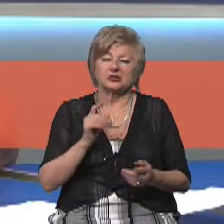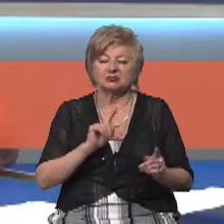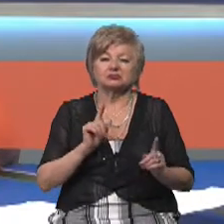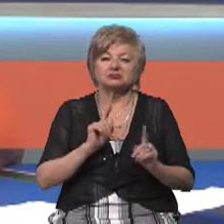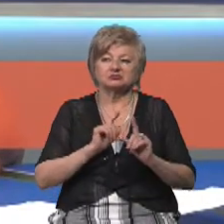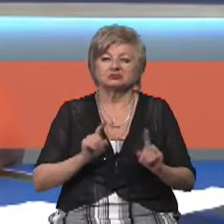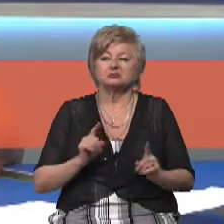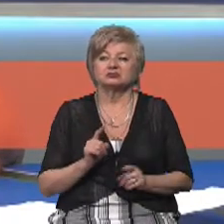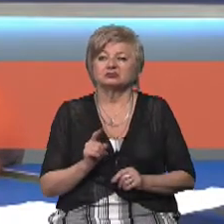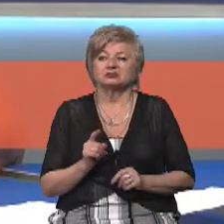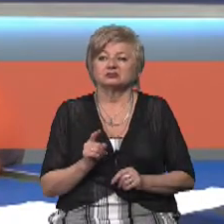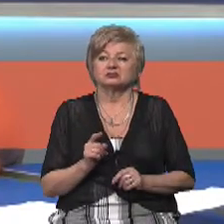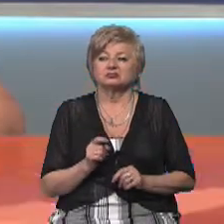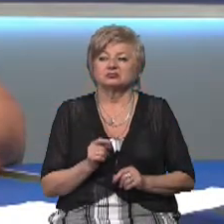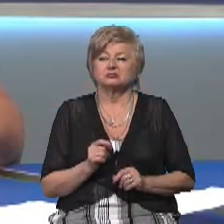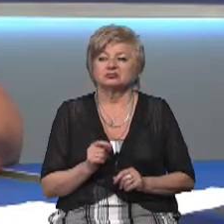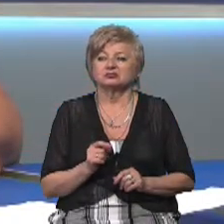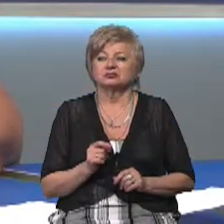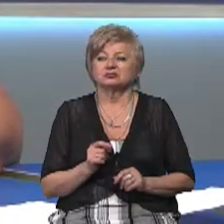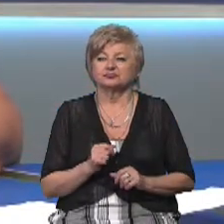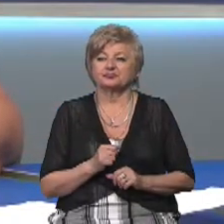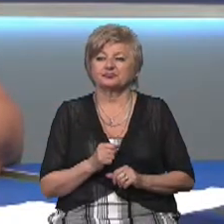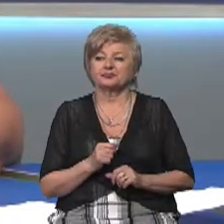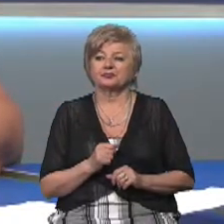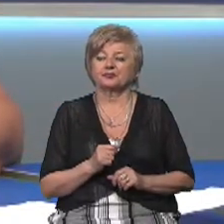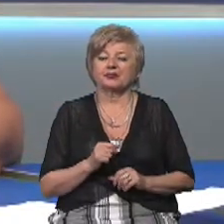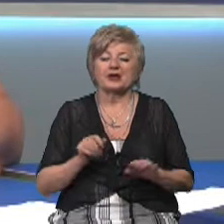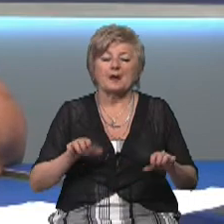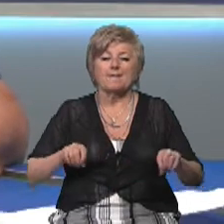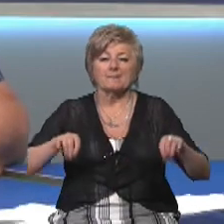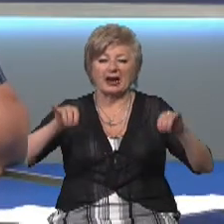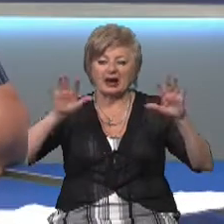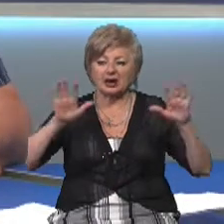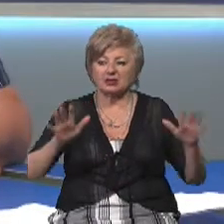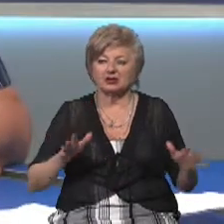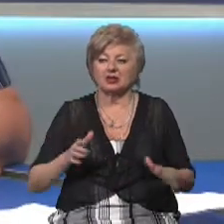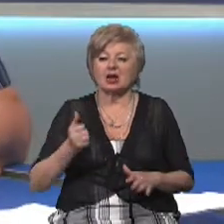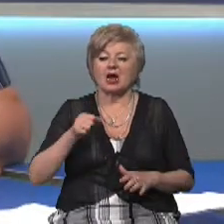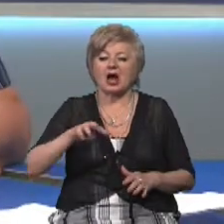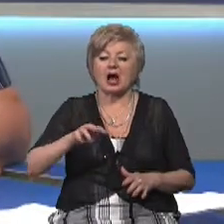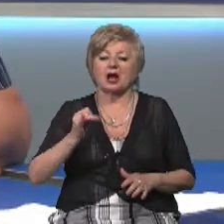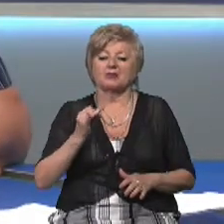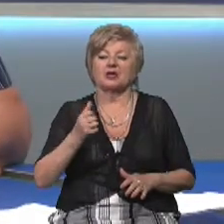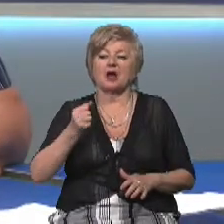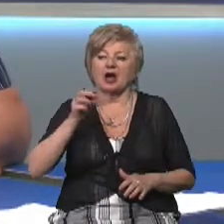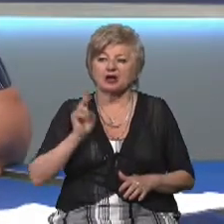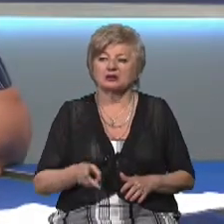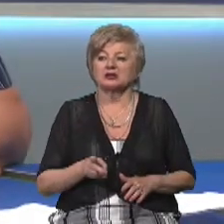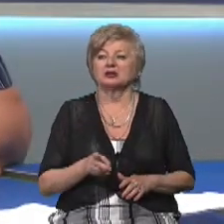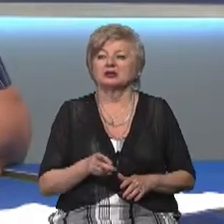на межи, и пыль, и аммиак, и